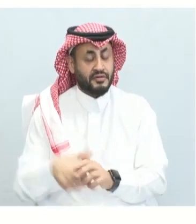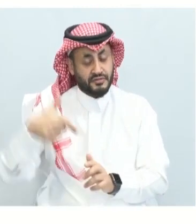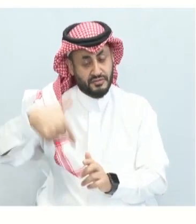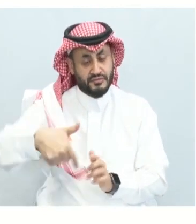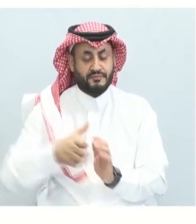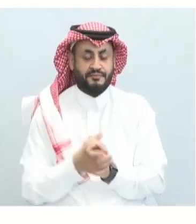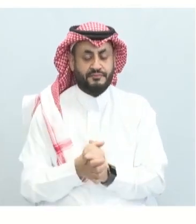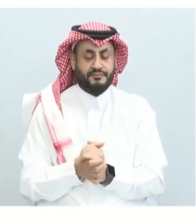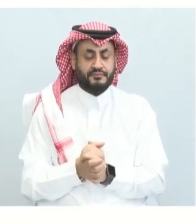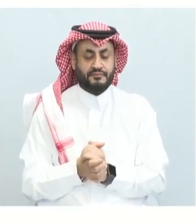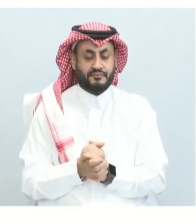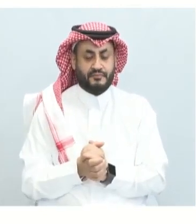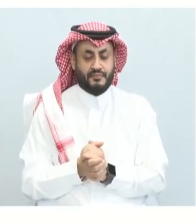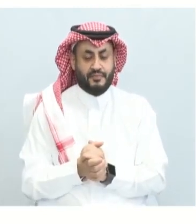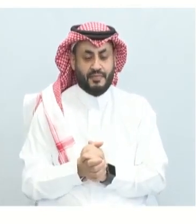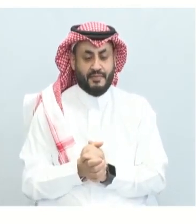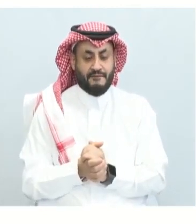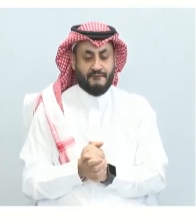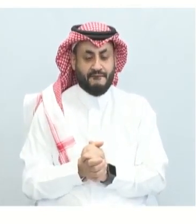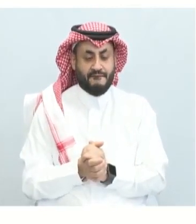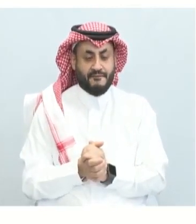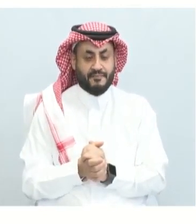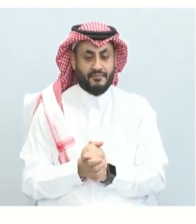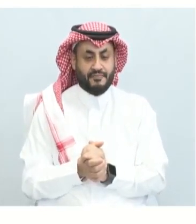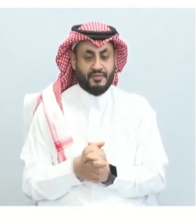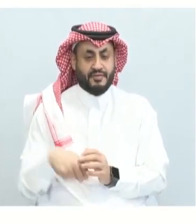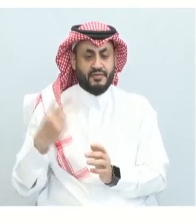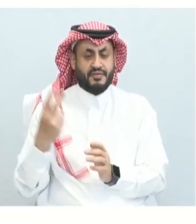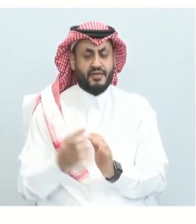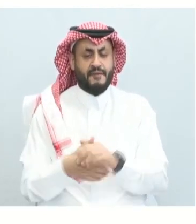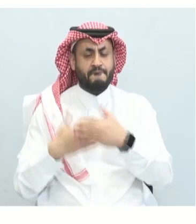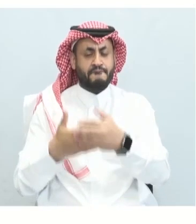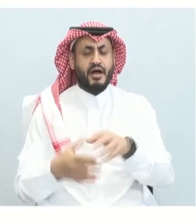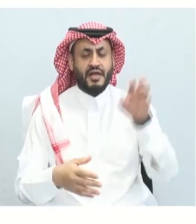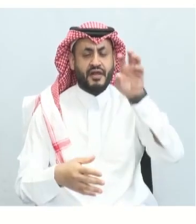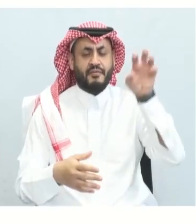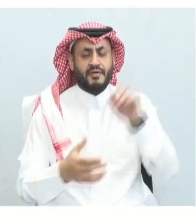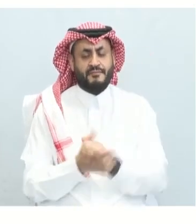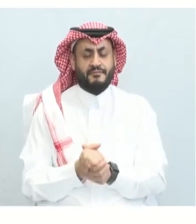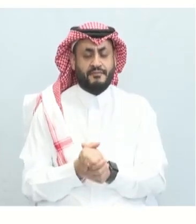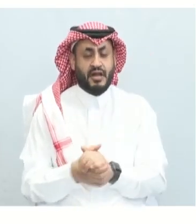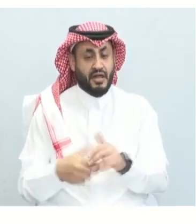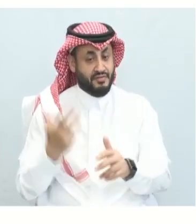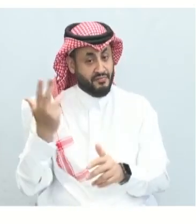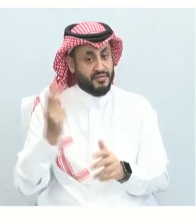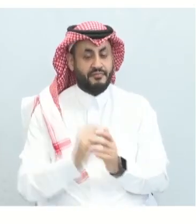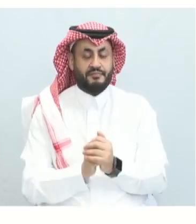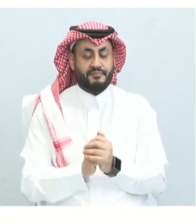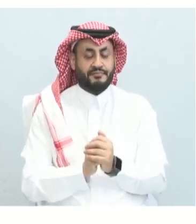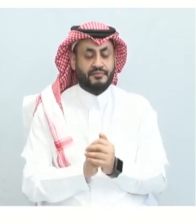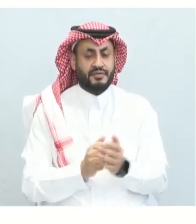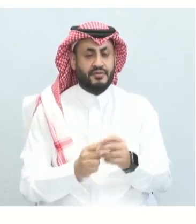ست ركعات الان ست ركعات وركعتين بعد المغرب وصلنا الى العدد ثمانيه